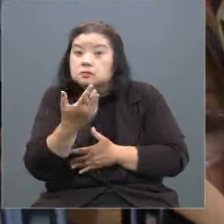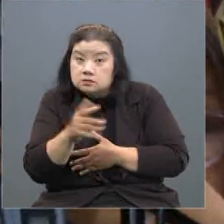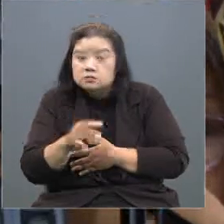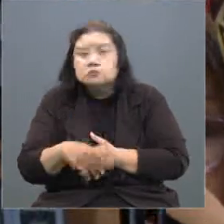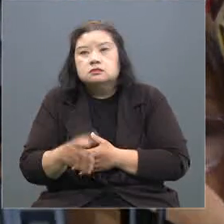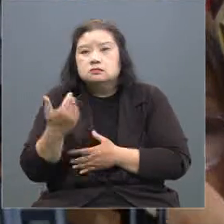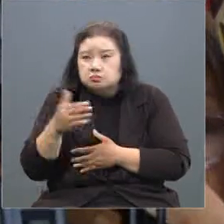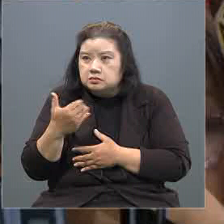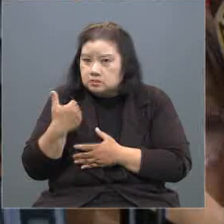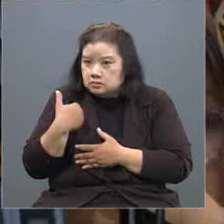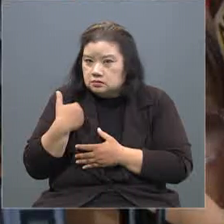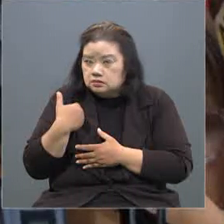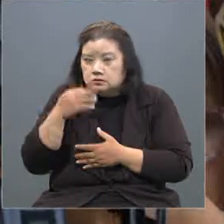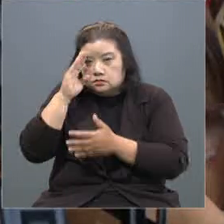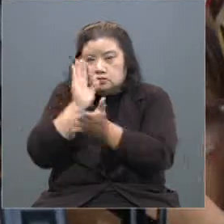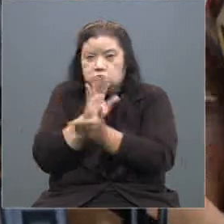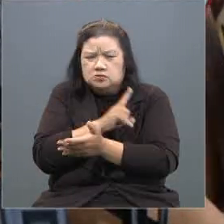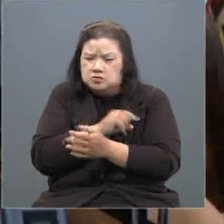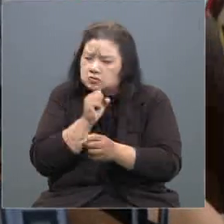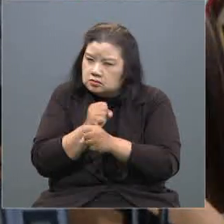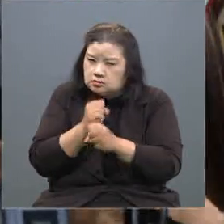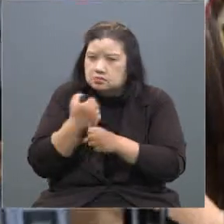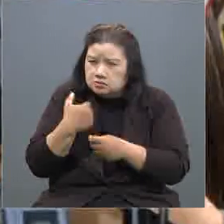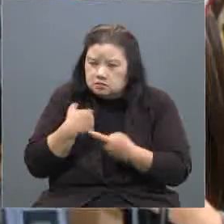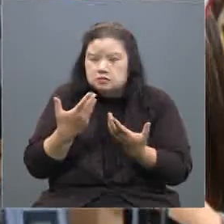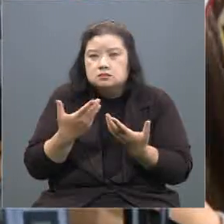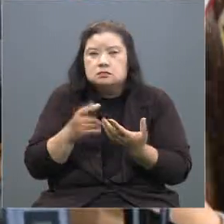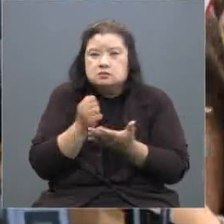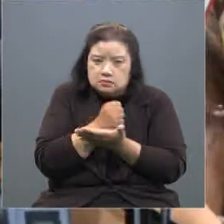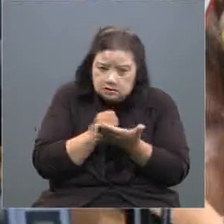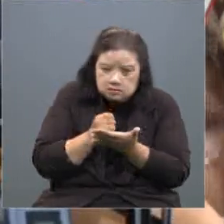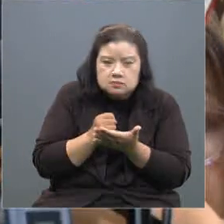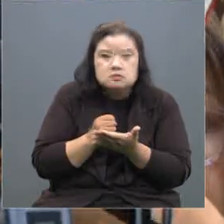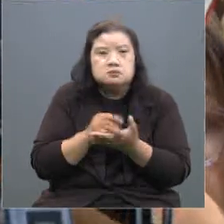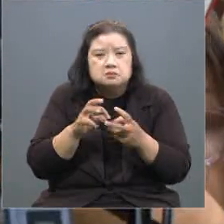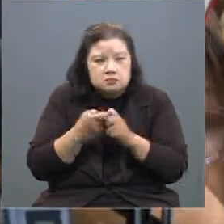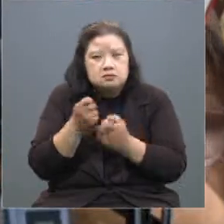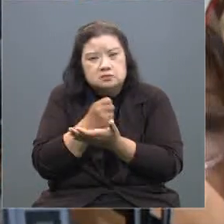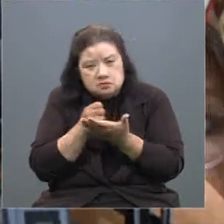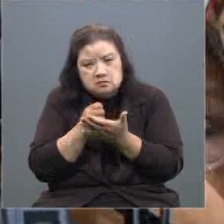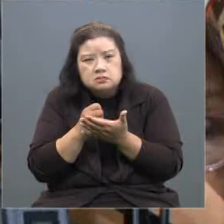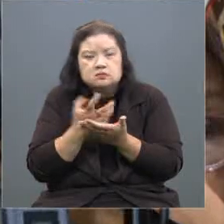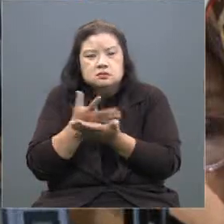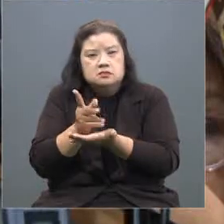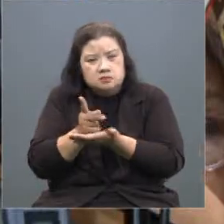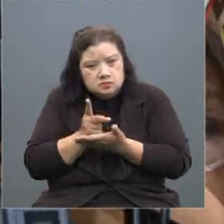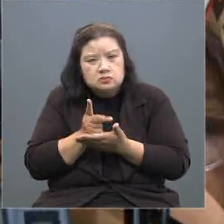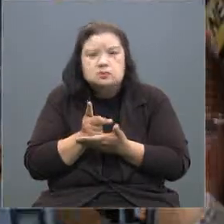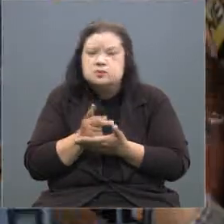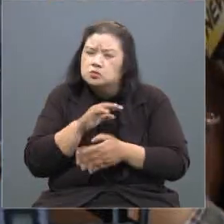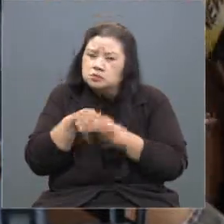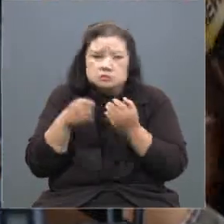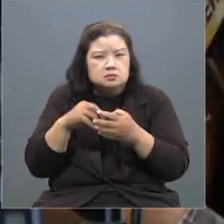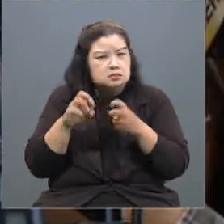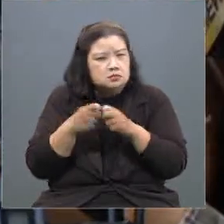เรื่องที่เจ้าหน้าที่จะต้องรับผิดชอบก็ยังมีอีกมากภาคใต้ยาเสพติดหนี้นอกระบบเพราะฉะนั้นรักษาราชการแทนผู้บัญชาการตำรวจแห่งชาติท่านก็